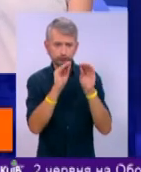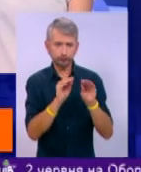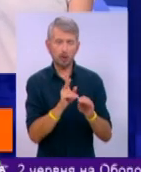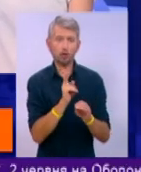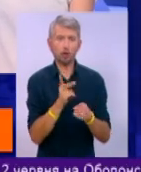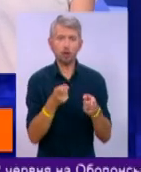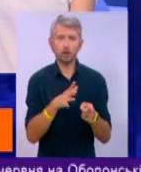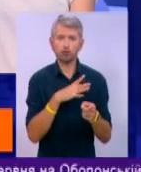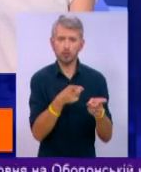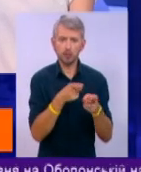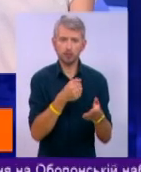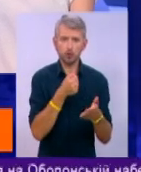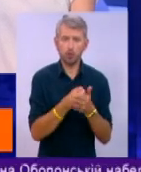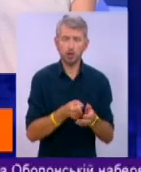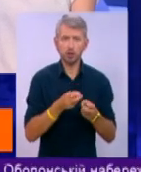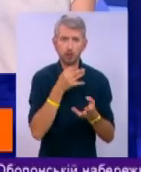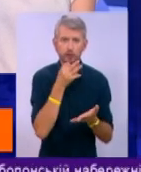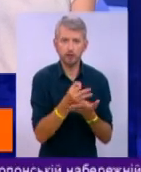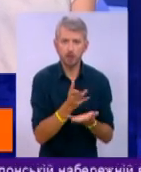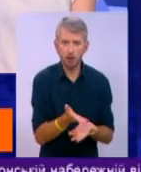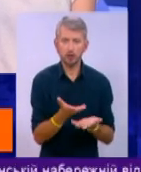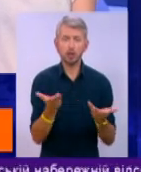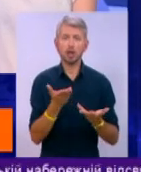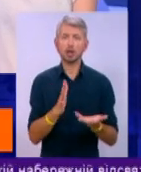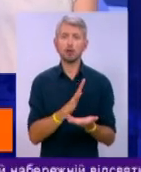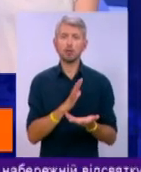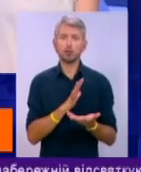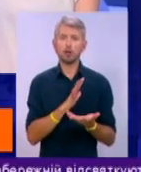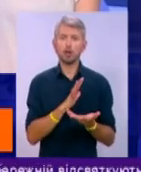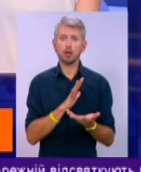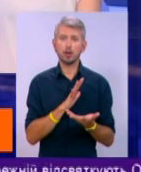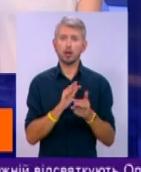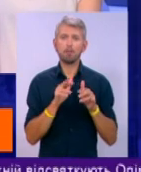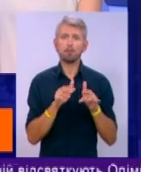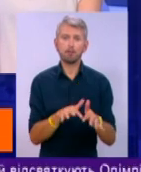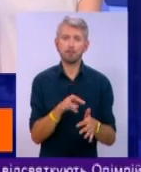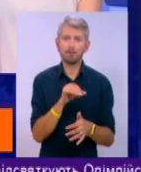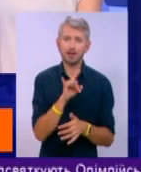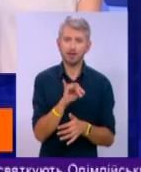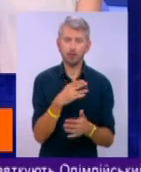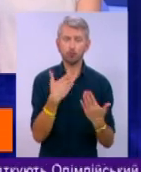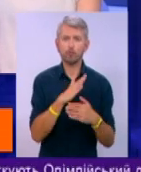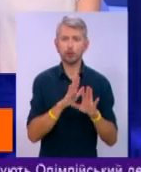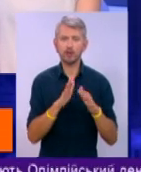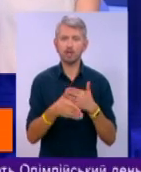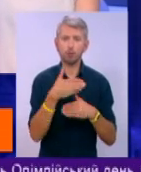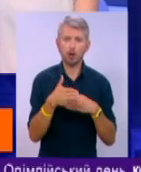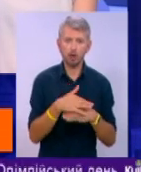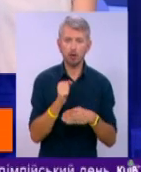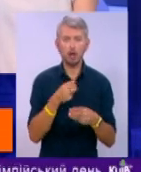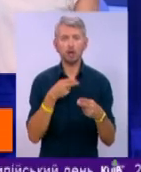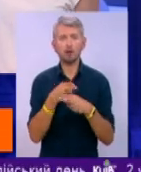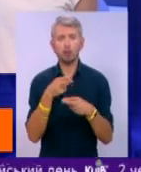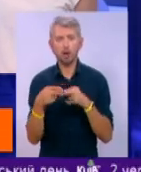дійсно було притягнення до кримінальної відповідальності, які були міри стосовно не тільки покарання, але й